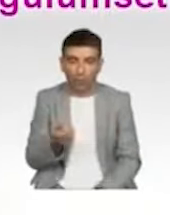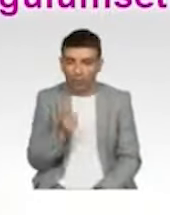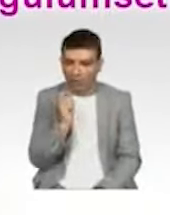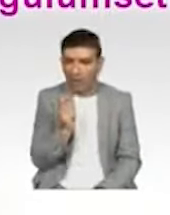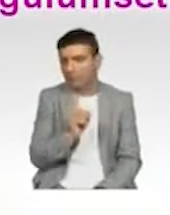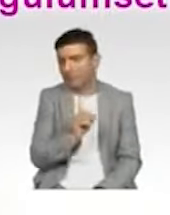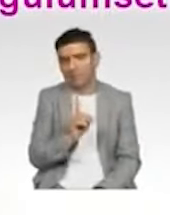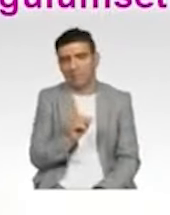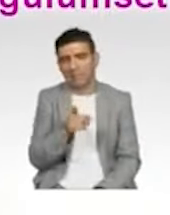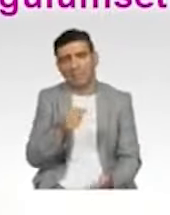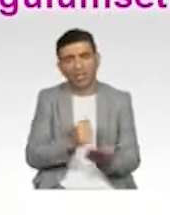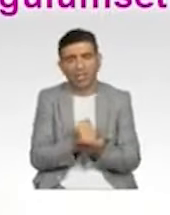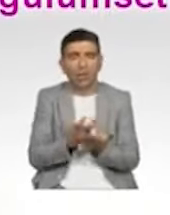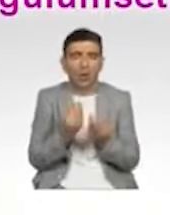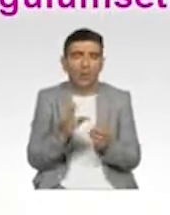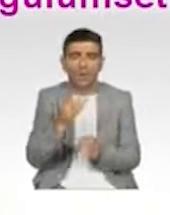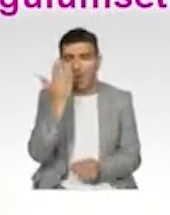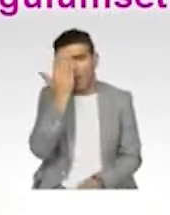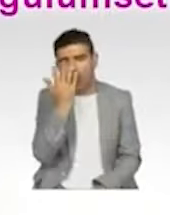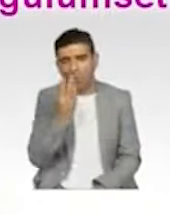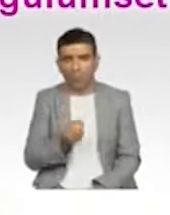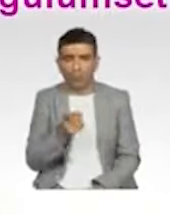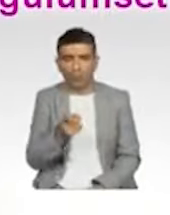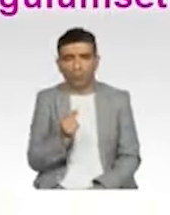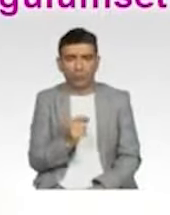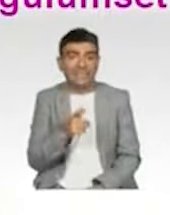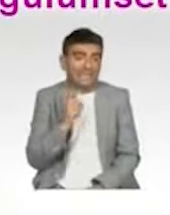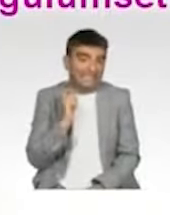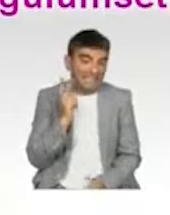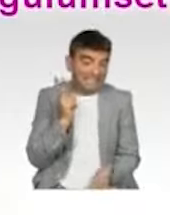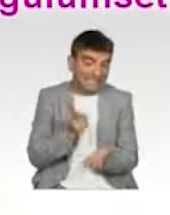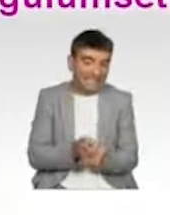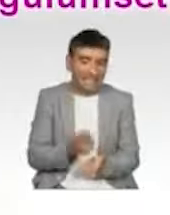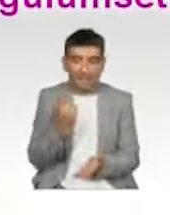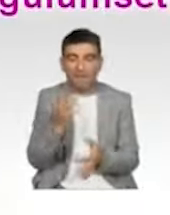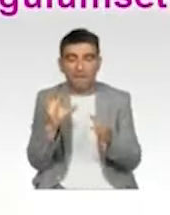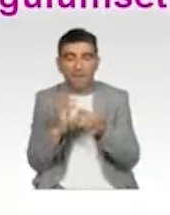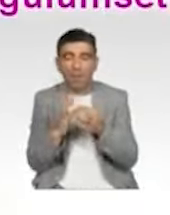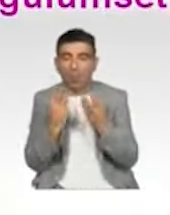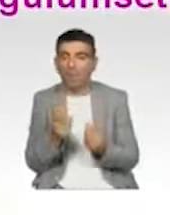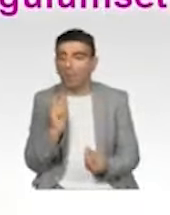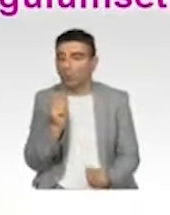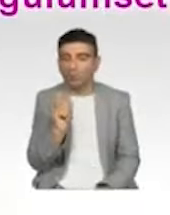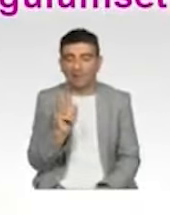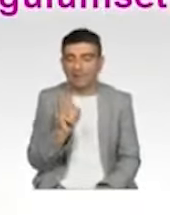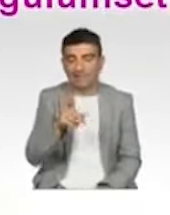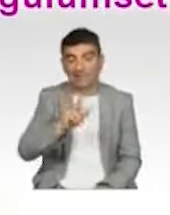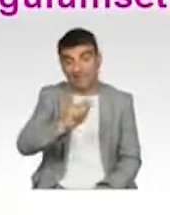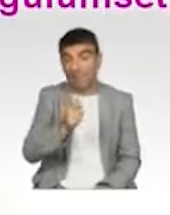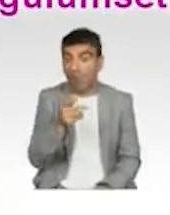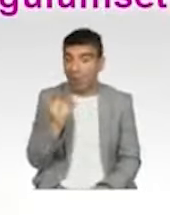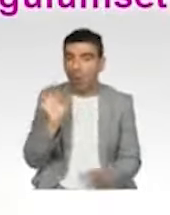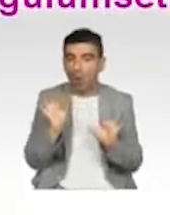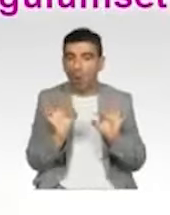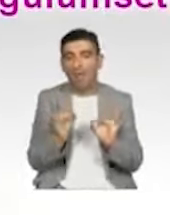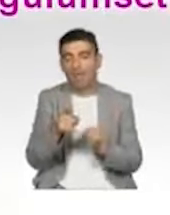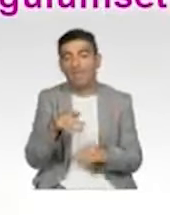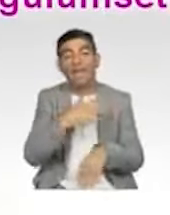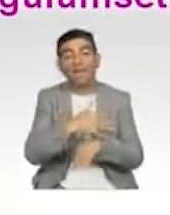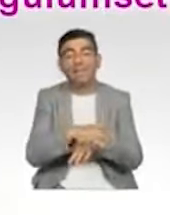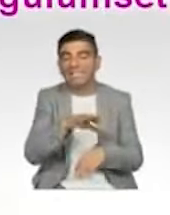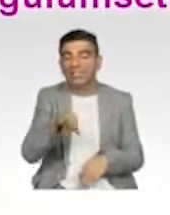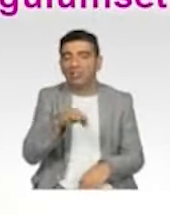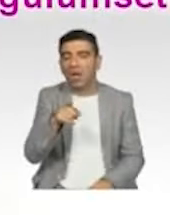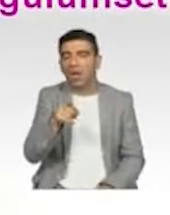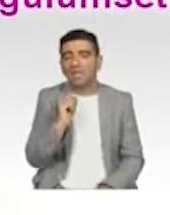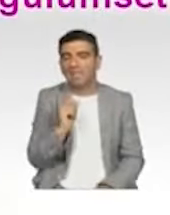Değil. Yeşil olmaz, siyah olur. İlla peki, bir şeye bağımlı olmak zorunda değiliz. Hocam, ama peki, limon peki önemli. Bitki çaylarına genel olarak